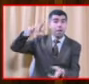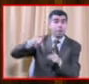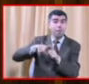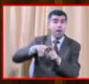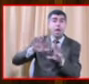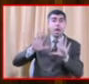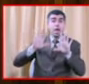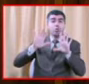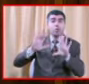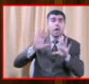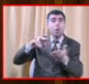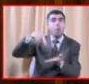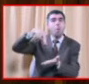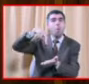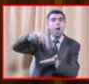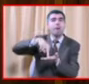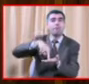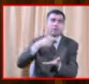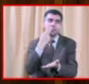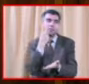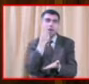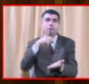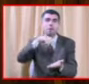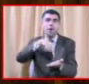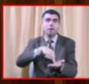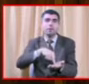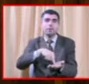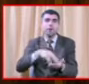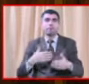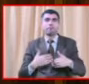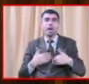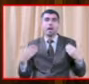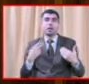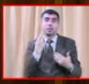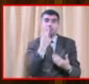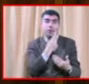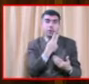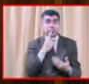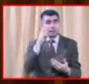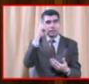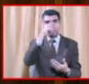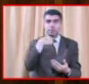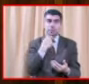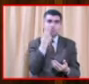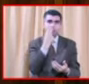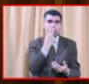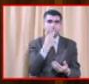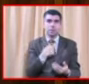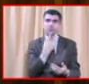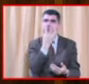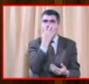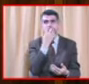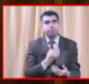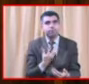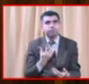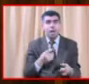بالعشرات ما عرفتش اش كيتفرجوا، كيتسناو يديهم الماء ولا كيفاش؟ والسيد هذا اللي جا كيف ما كان، حنا كنا سايقين